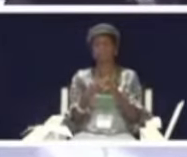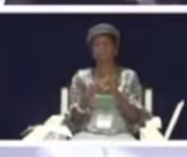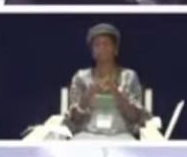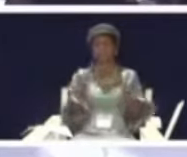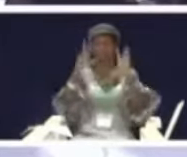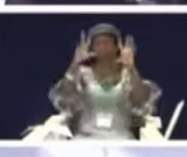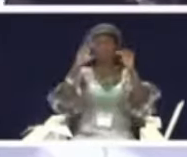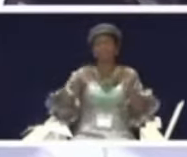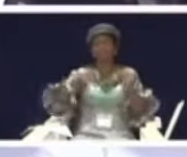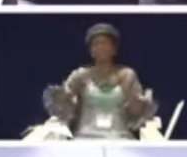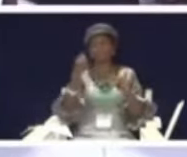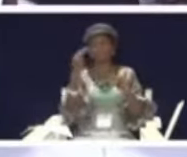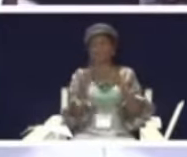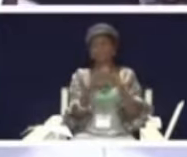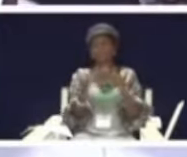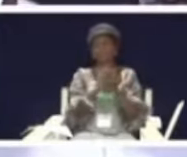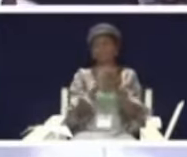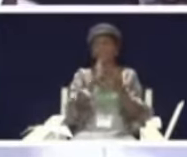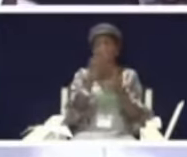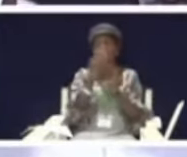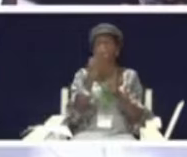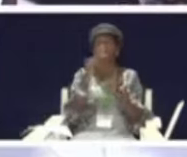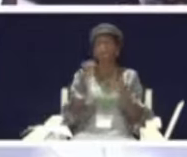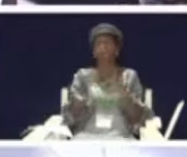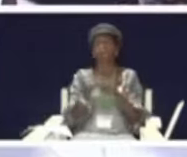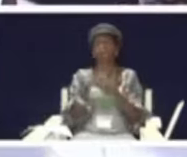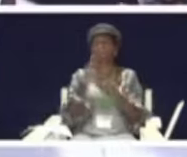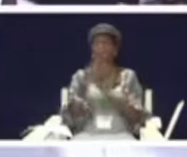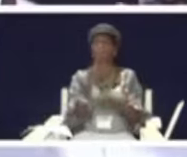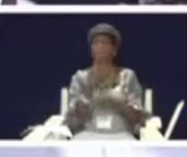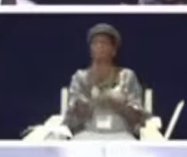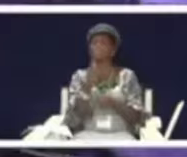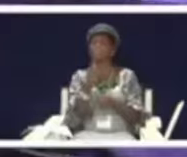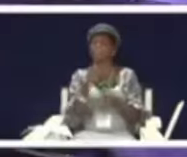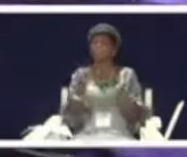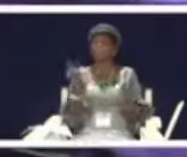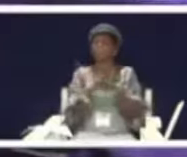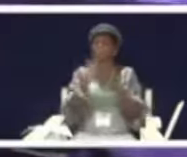Kò sọ́rúkọ tó dùn lẹ́nu bí orúkọ yín.